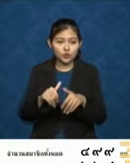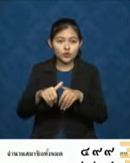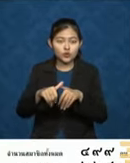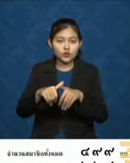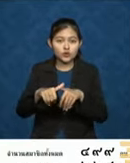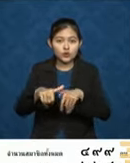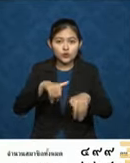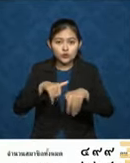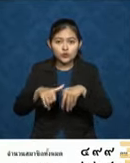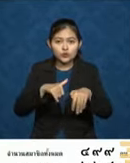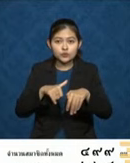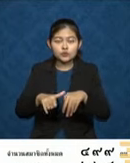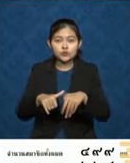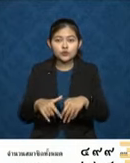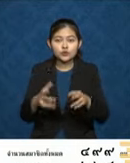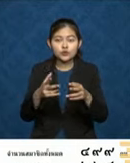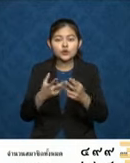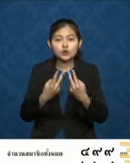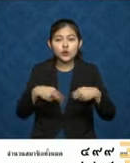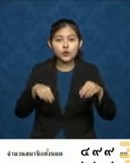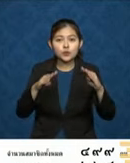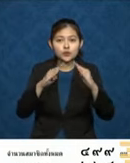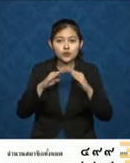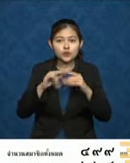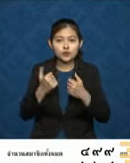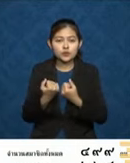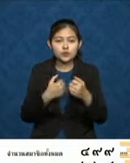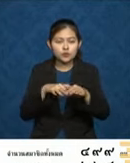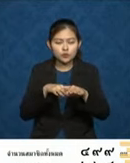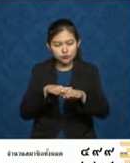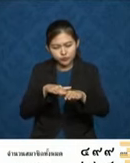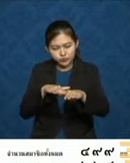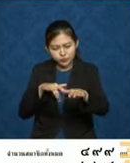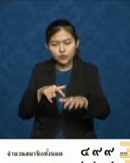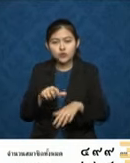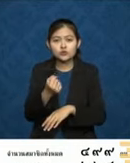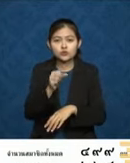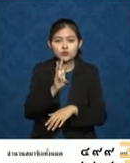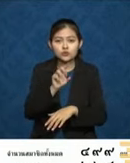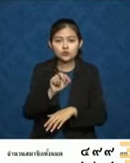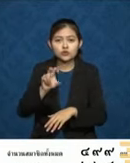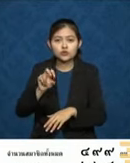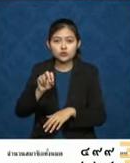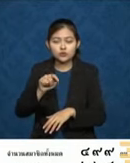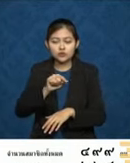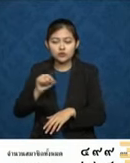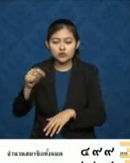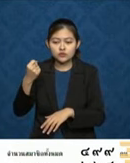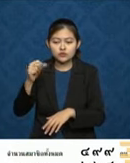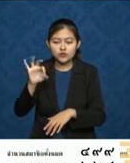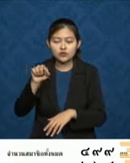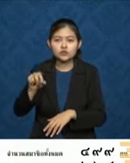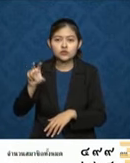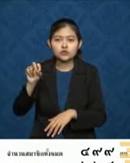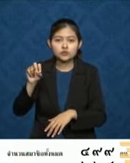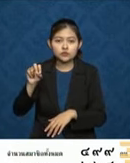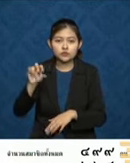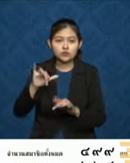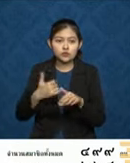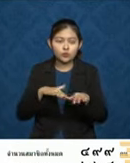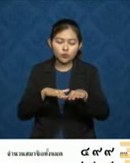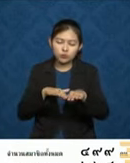นครปฐมได้ร้องเรียนนะครับเกี่ยวกับเรื่องรถติดช่วงเวลา 16.30นถึง19.00นกมี